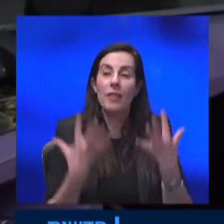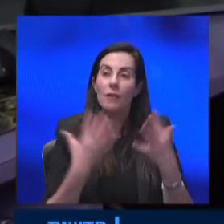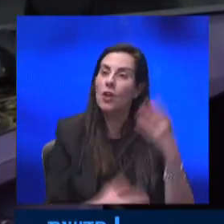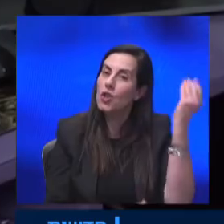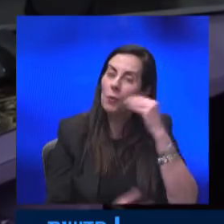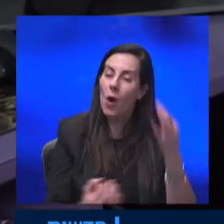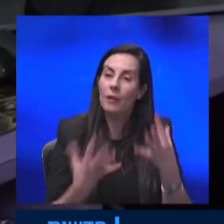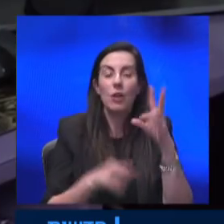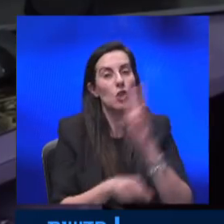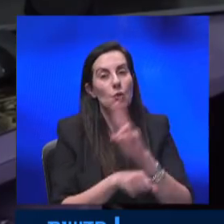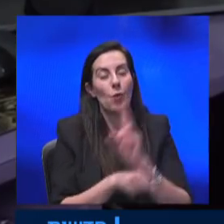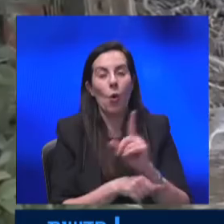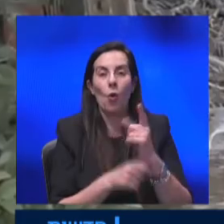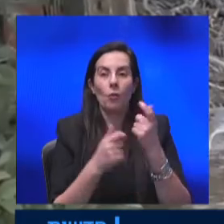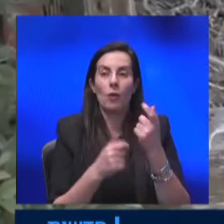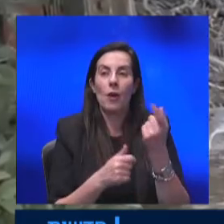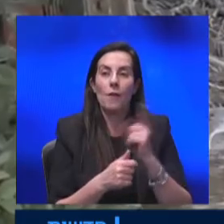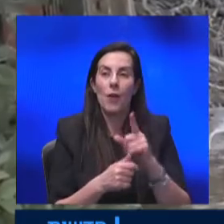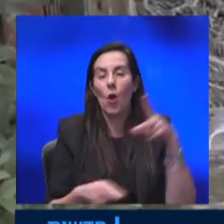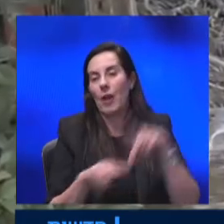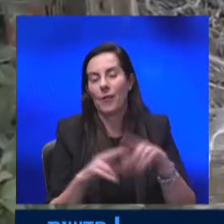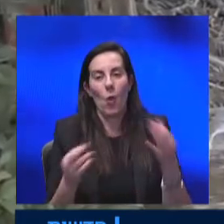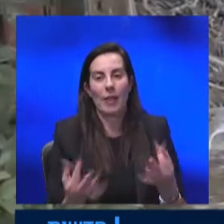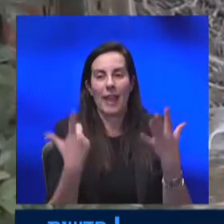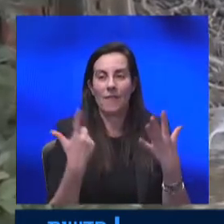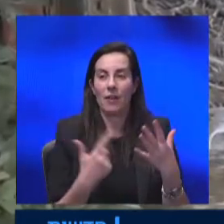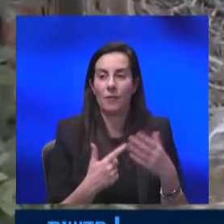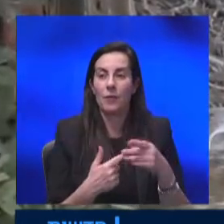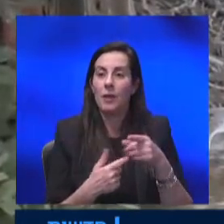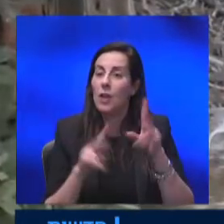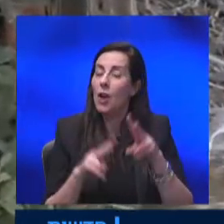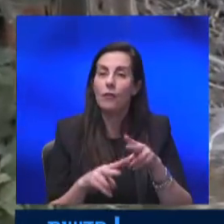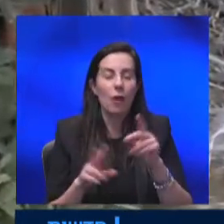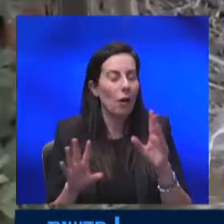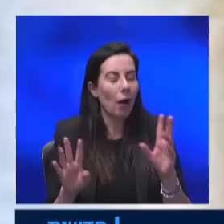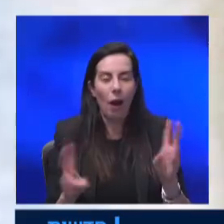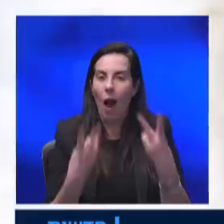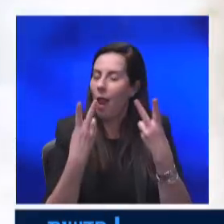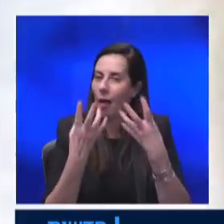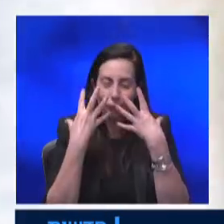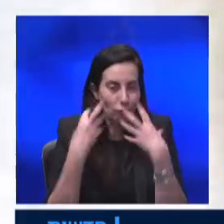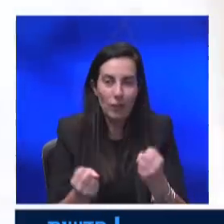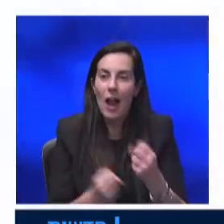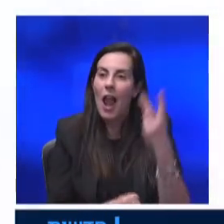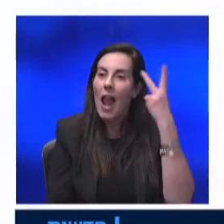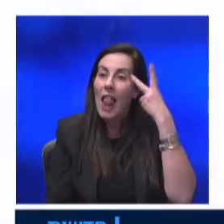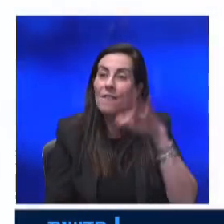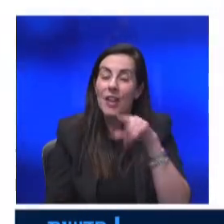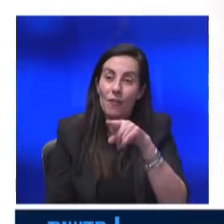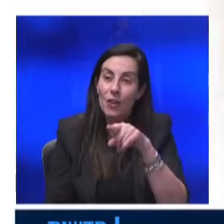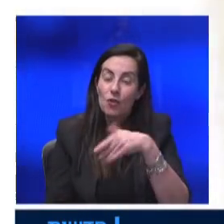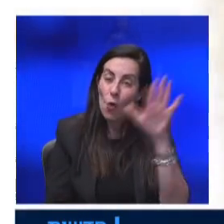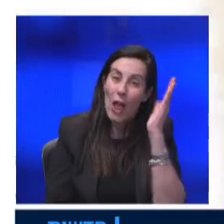אבל לא יפריע הטבע. זה ערוץ שניתן להתמכר אליו בקלות ולהבין מדוע אפילו כשדוקטור צ'רטר הולך לישון,